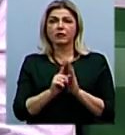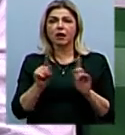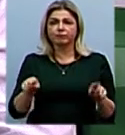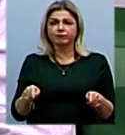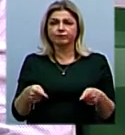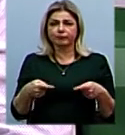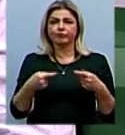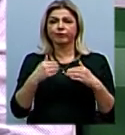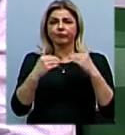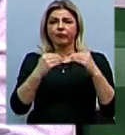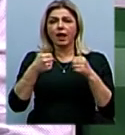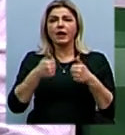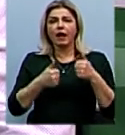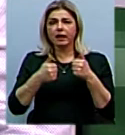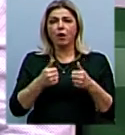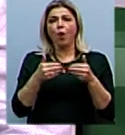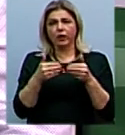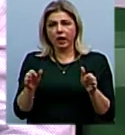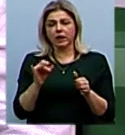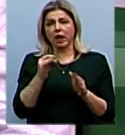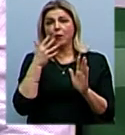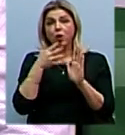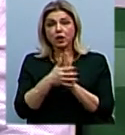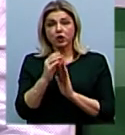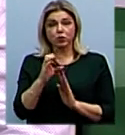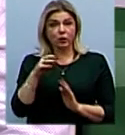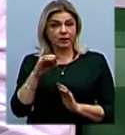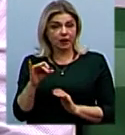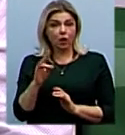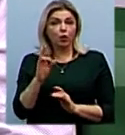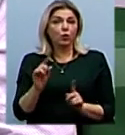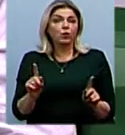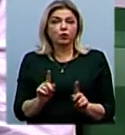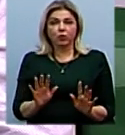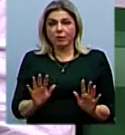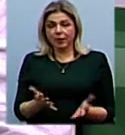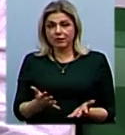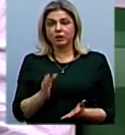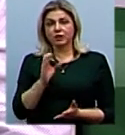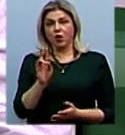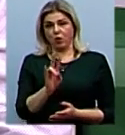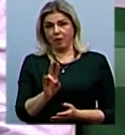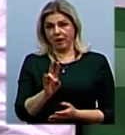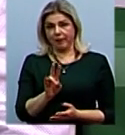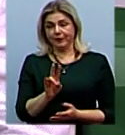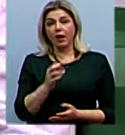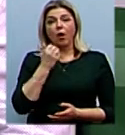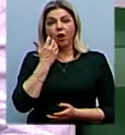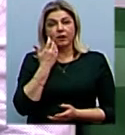рейтингам открытости и прозрачности. Но что-то произошло вот с ноября месяца,